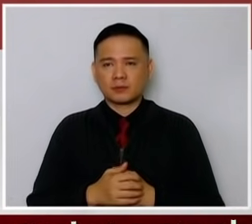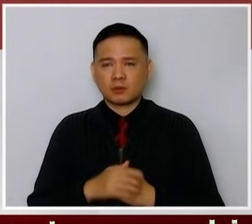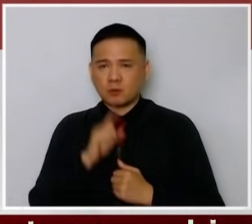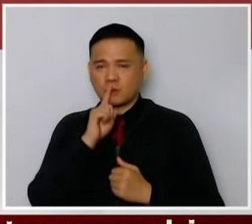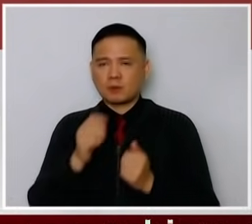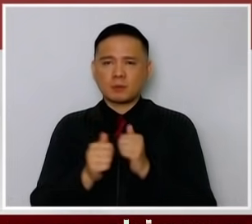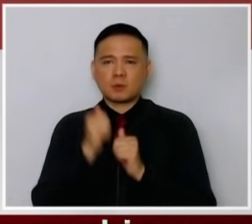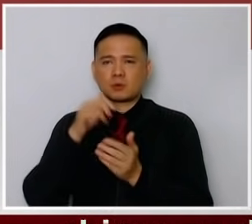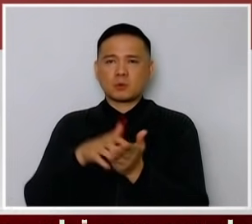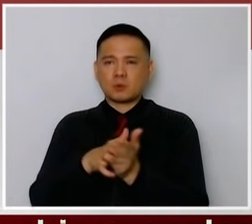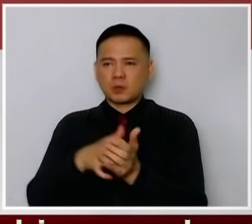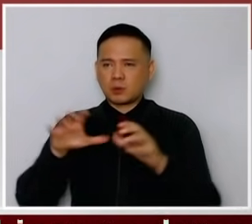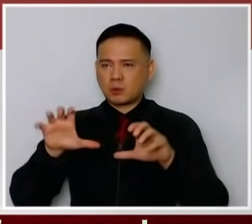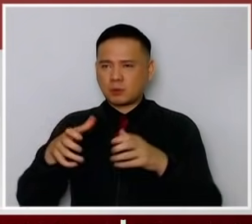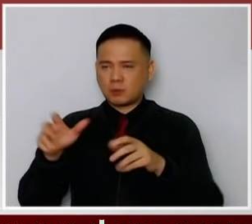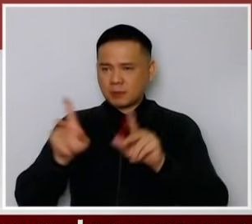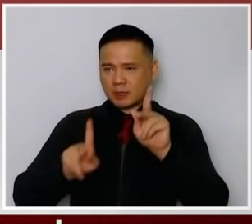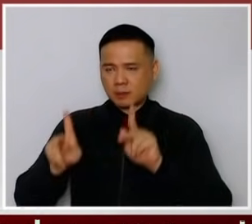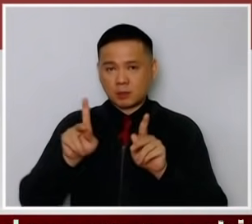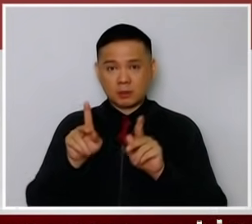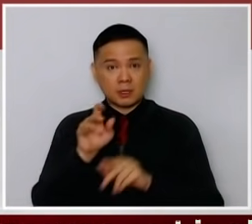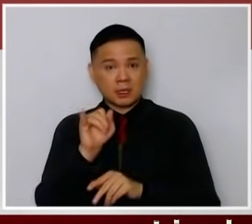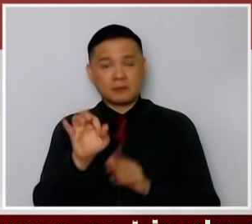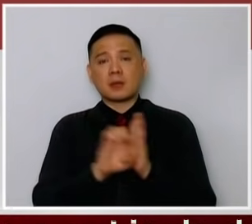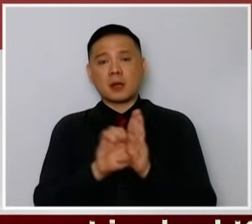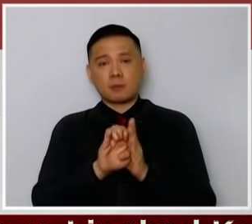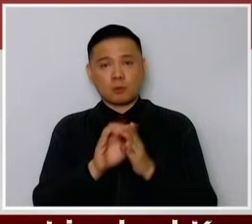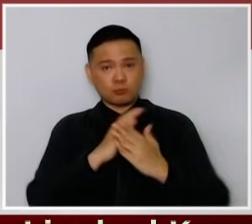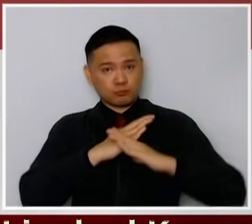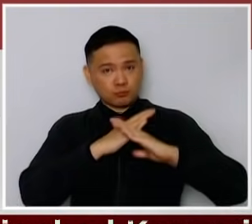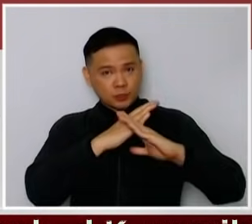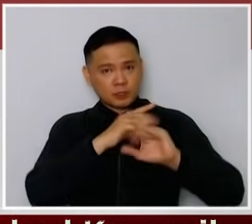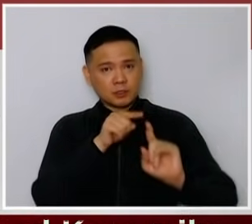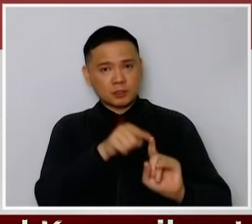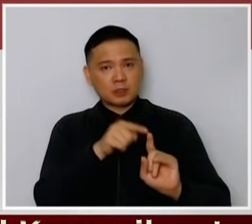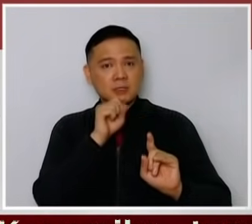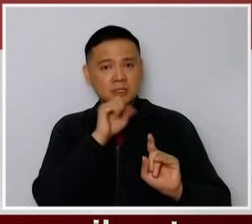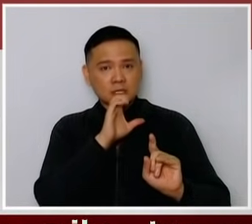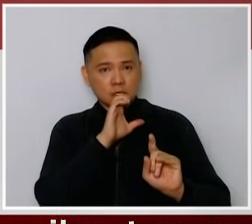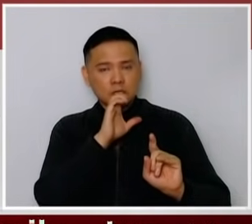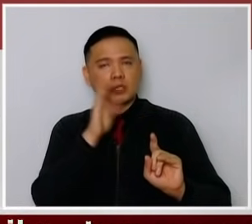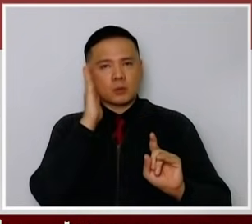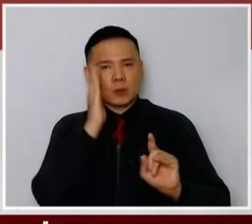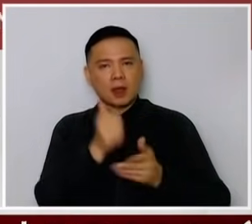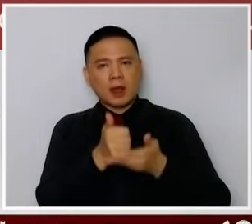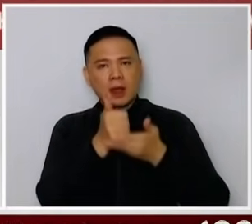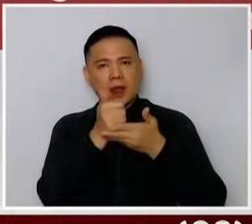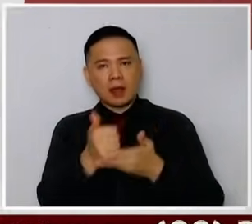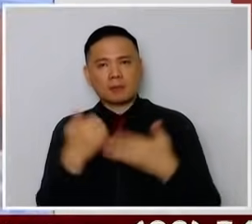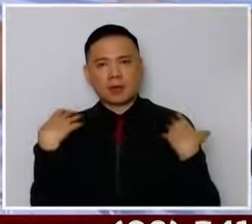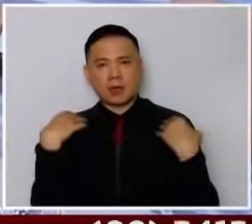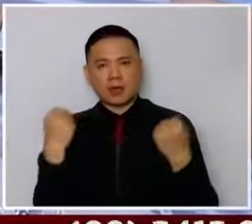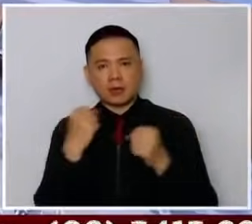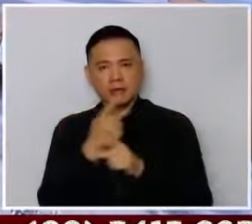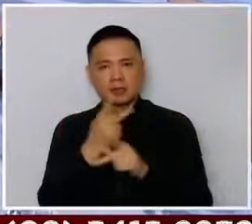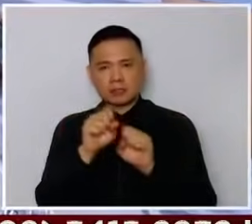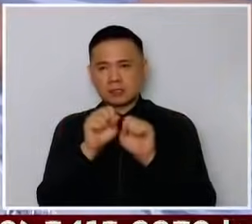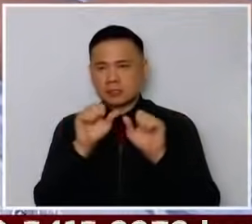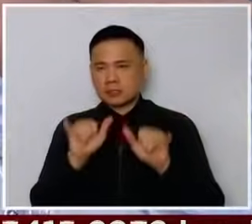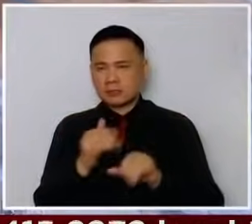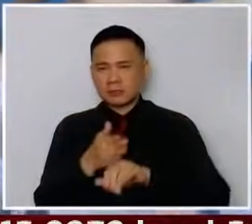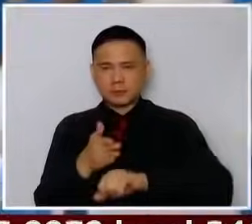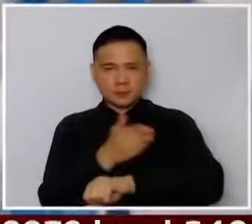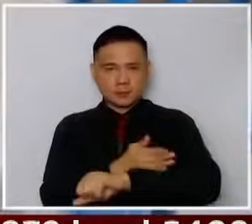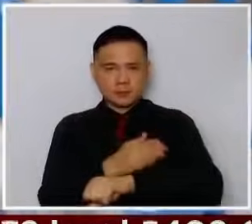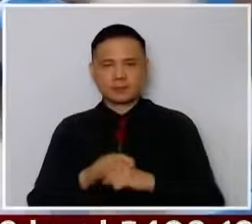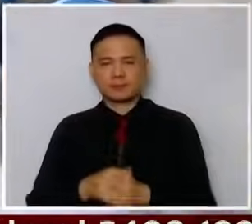in protecting our senior citizens, we also protect and help our healthcare system. Sa